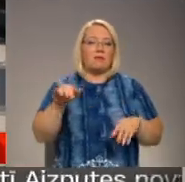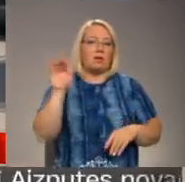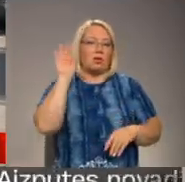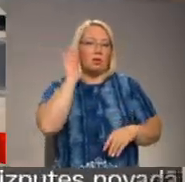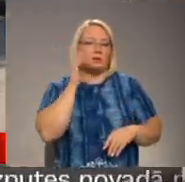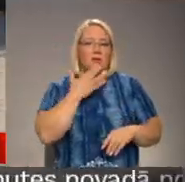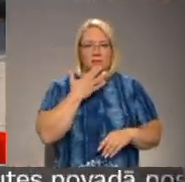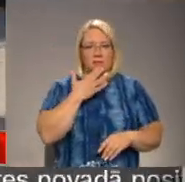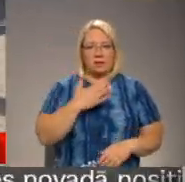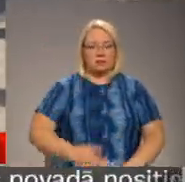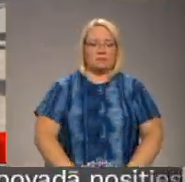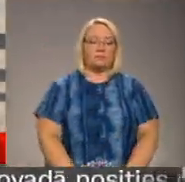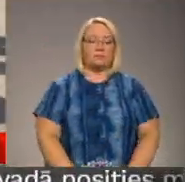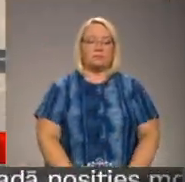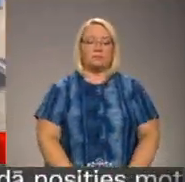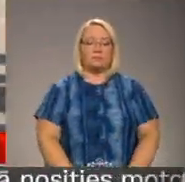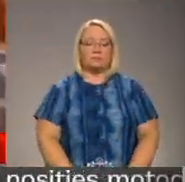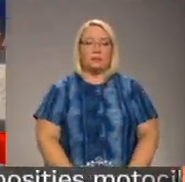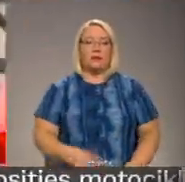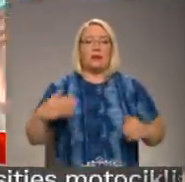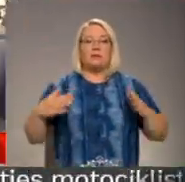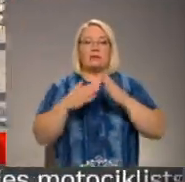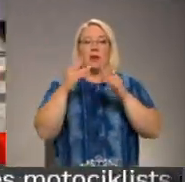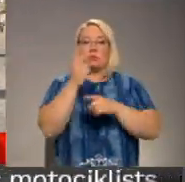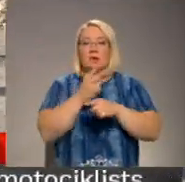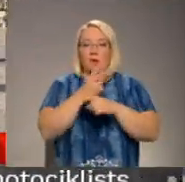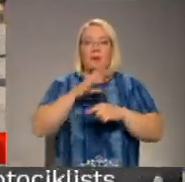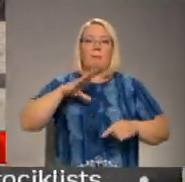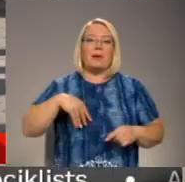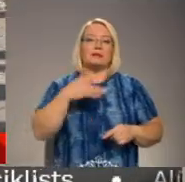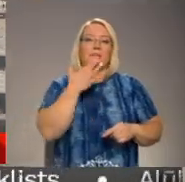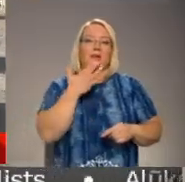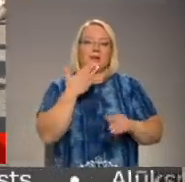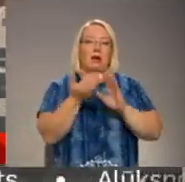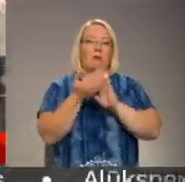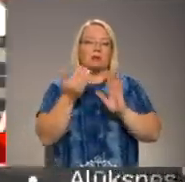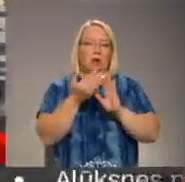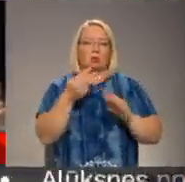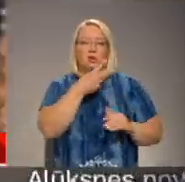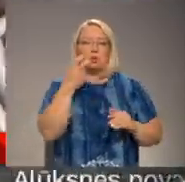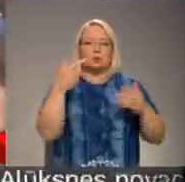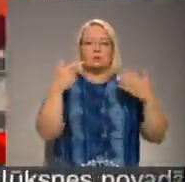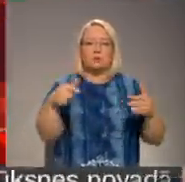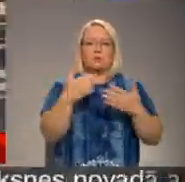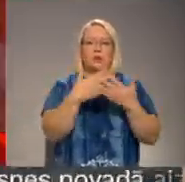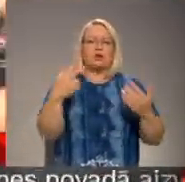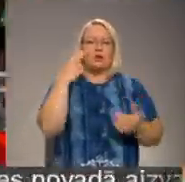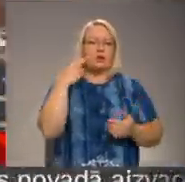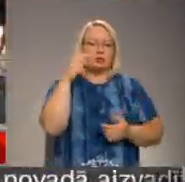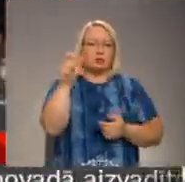pasakas. Aiziet labdarības! Svētku skrējienam pēc pasakām atsaukušies apmēram 270 dažādu vecumu